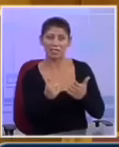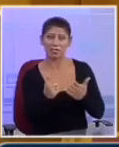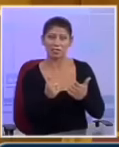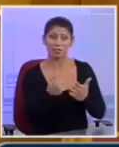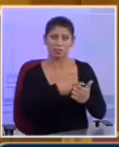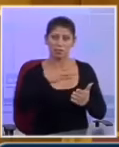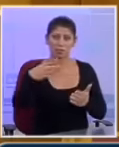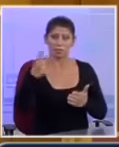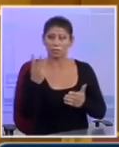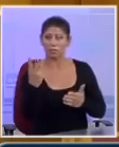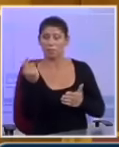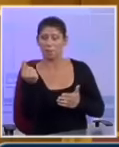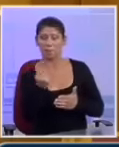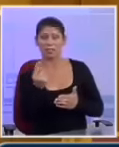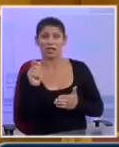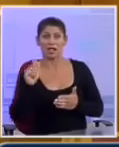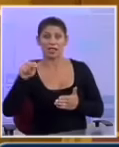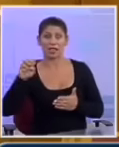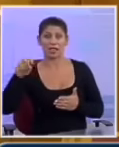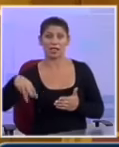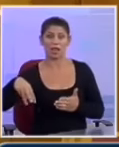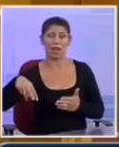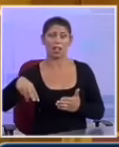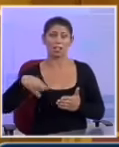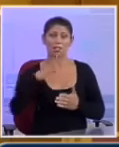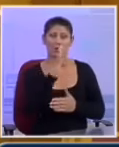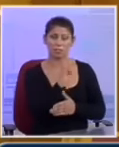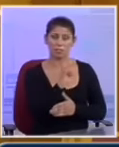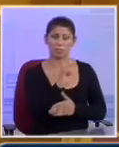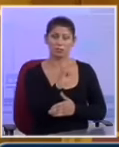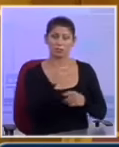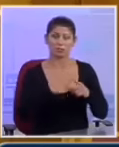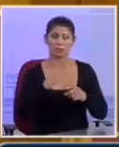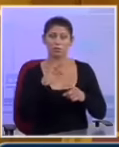το ΙΑΝΕΛ, 40 επί το